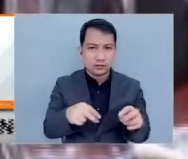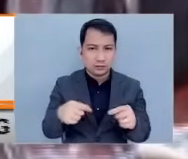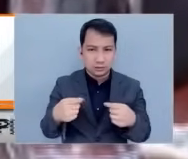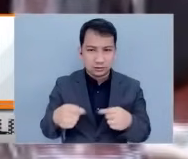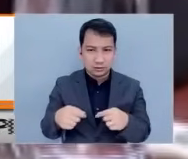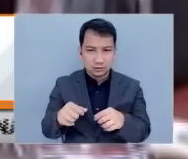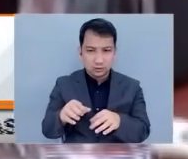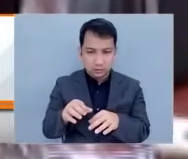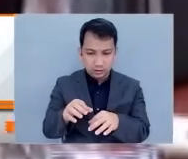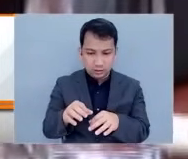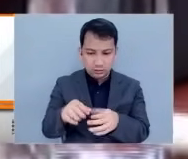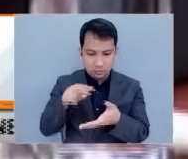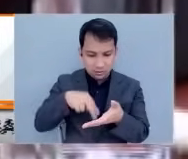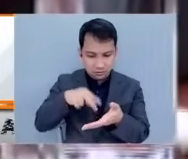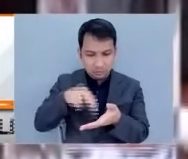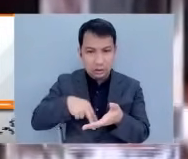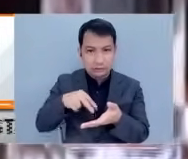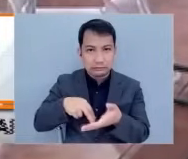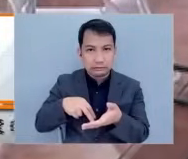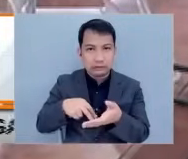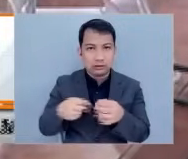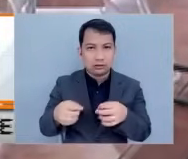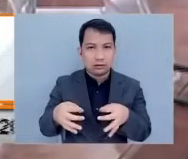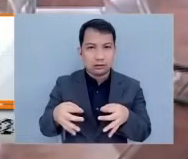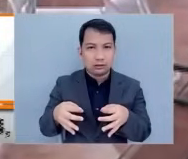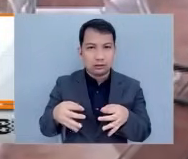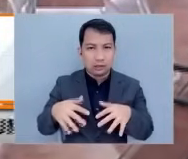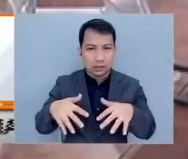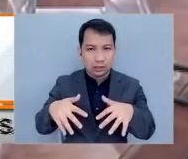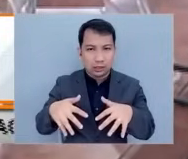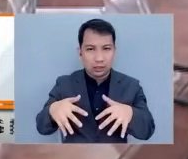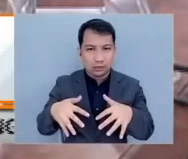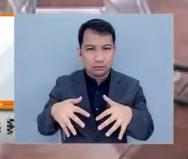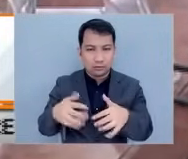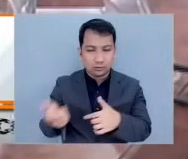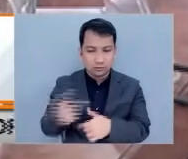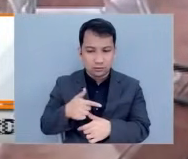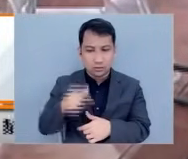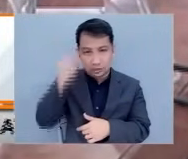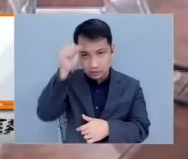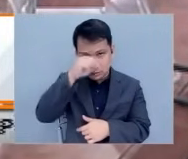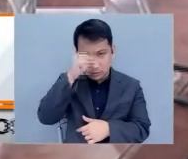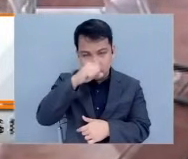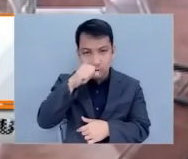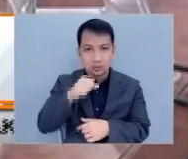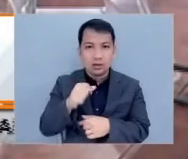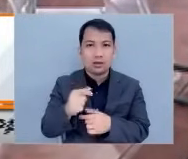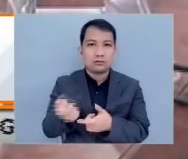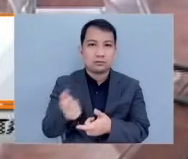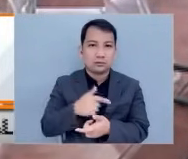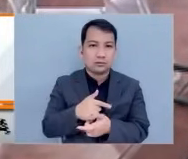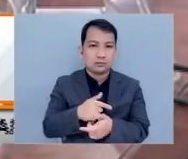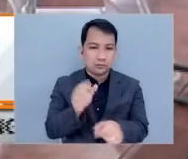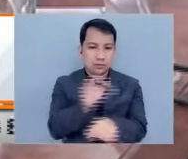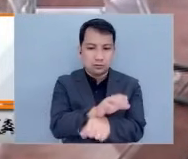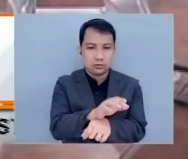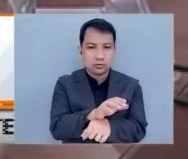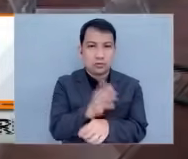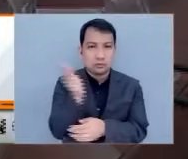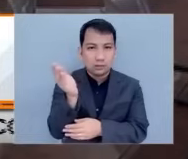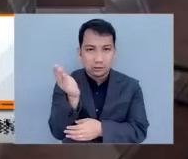habang binabasa ang kanyang salaysay. Kung paanong ang alok sa kanyang scholarship ay humantong sa sapilitang panlilimos sa